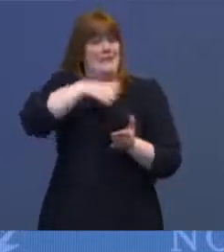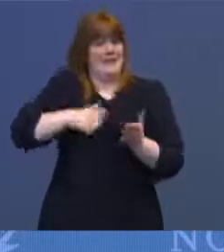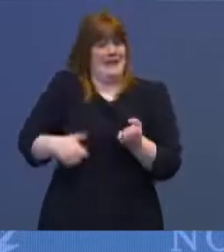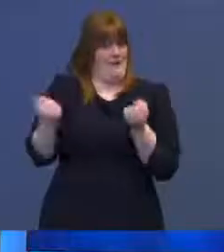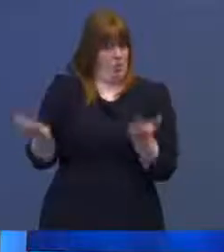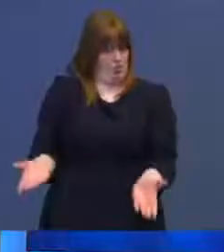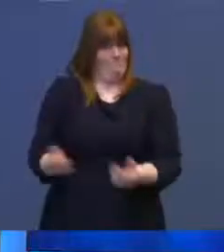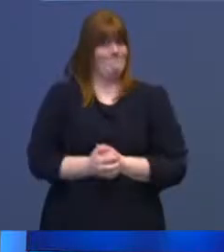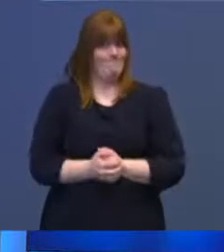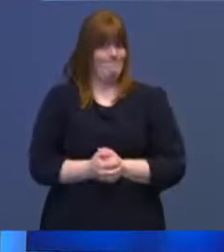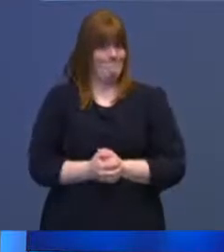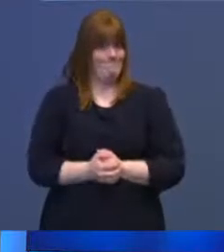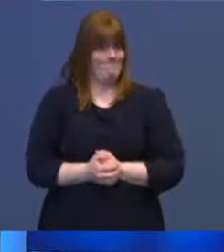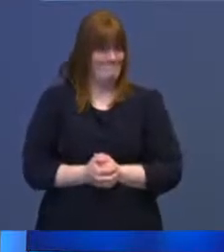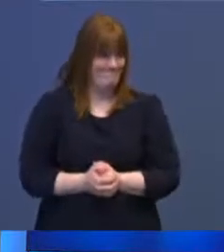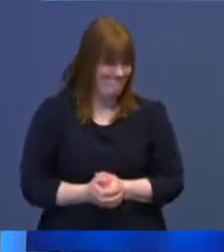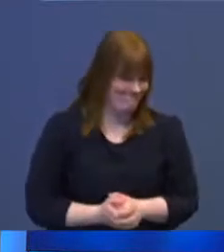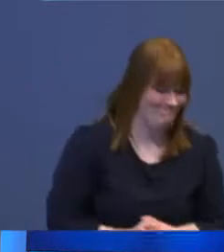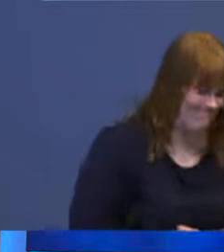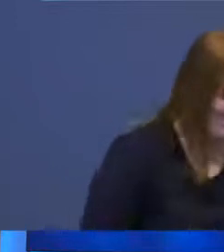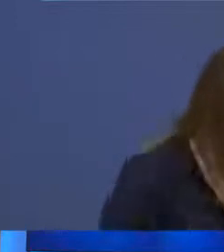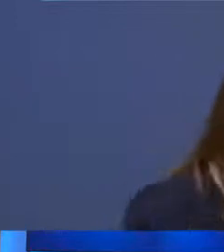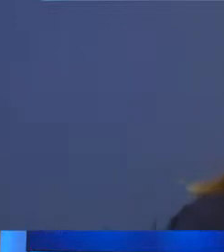justisministeren. Takk for det, forsvarsminister.